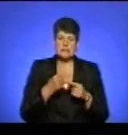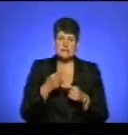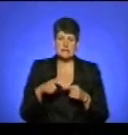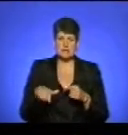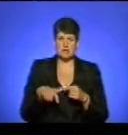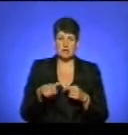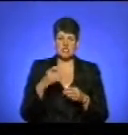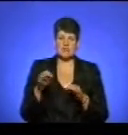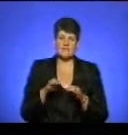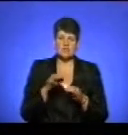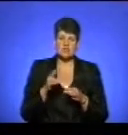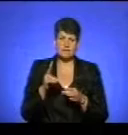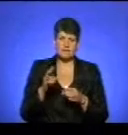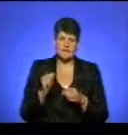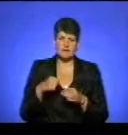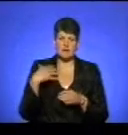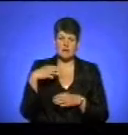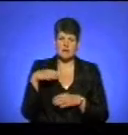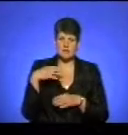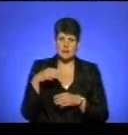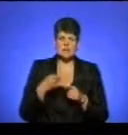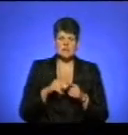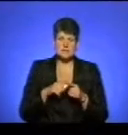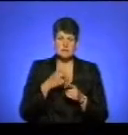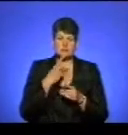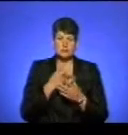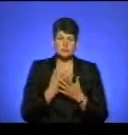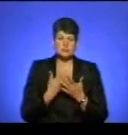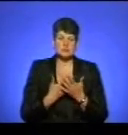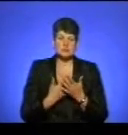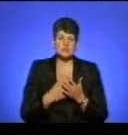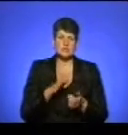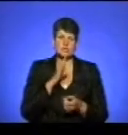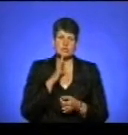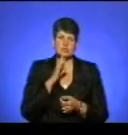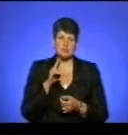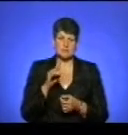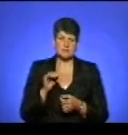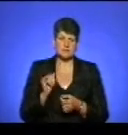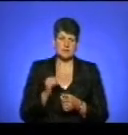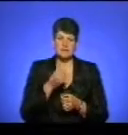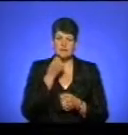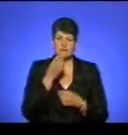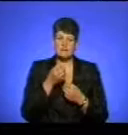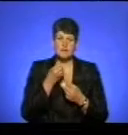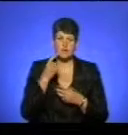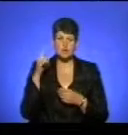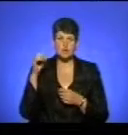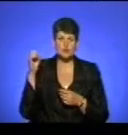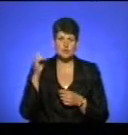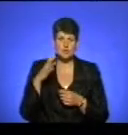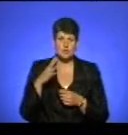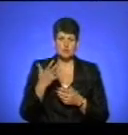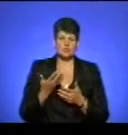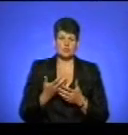доріжка, вишиванка, калина, також це символ жіночності, я так розумію, квіти, тобто сонечко